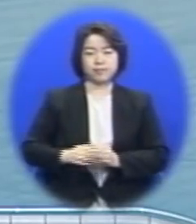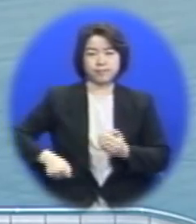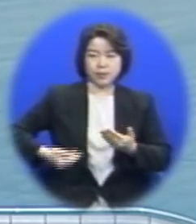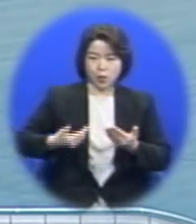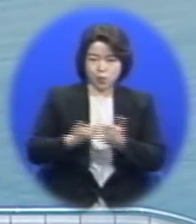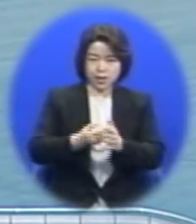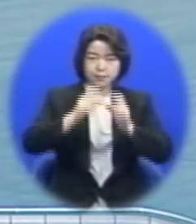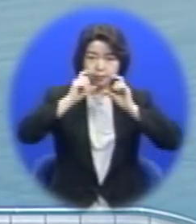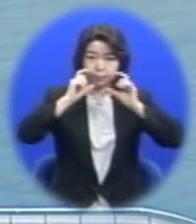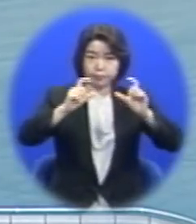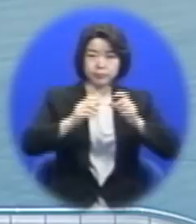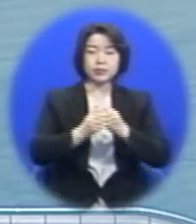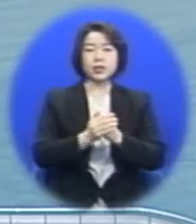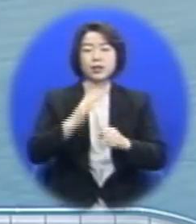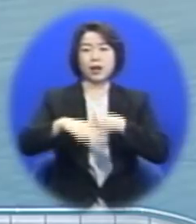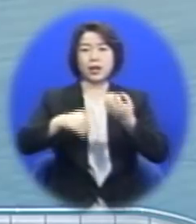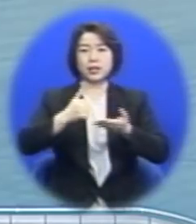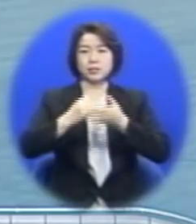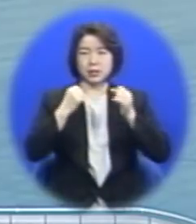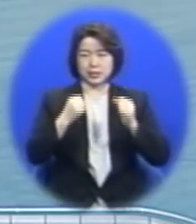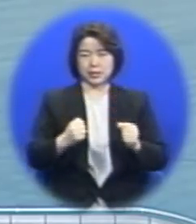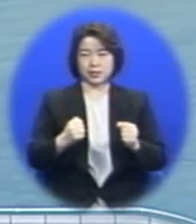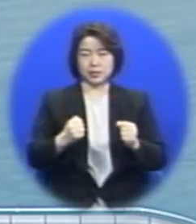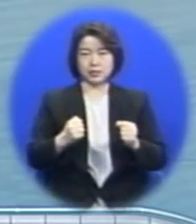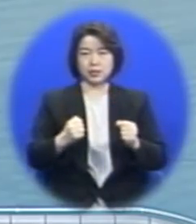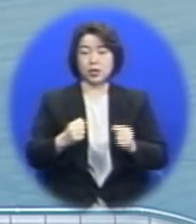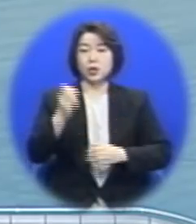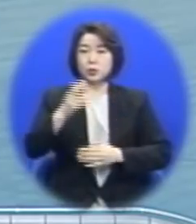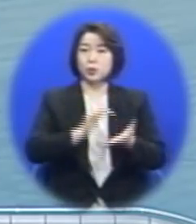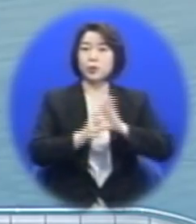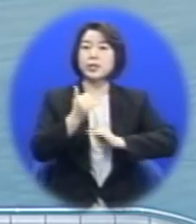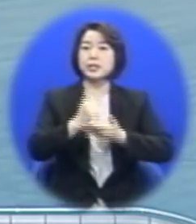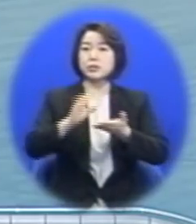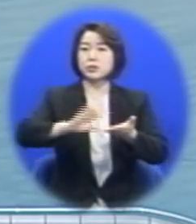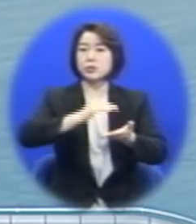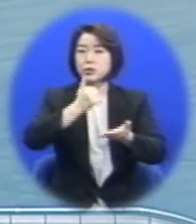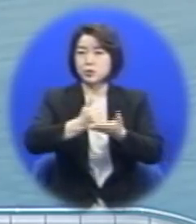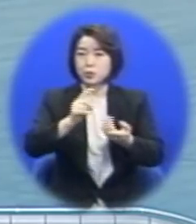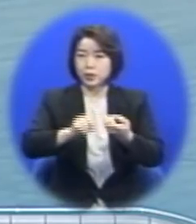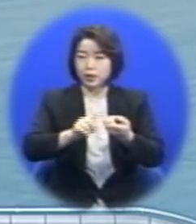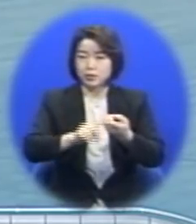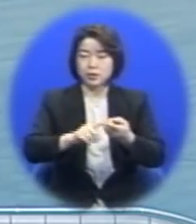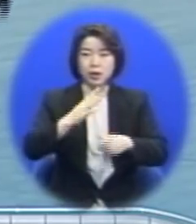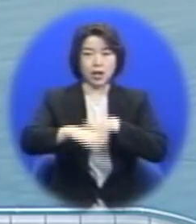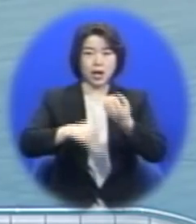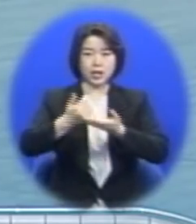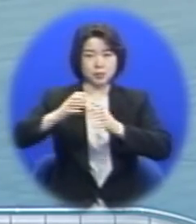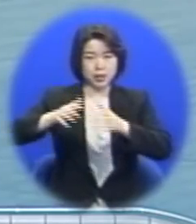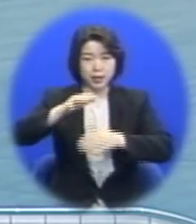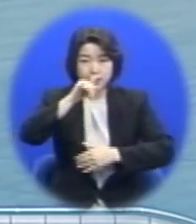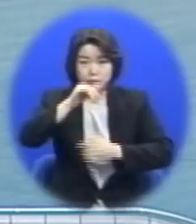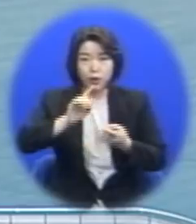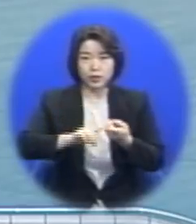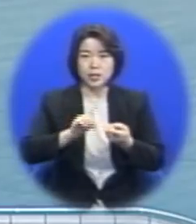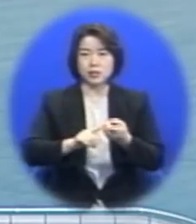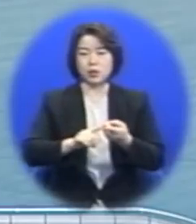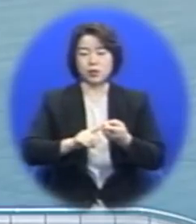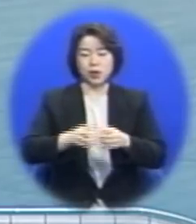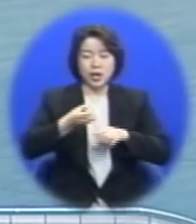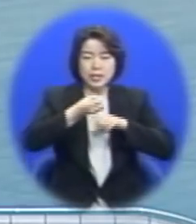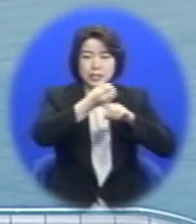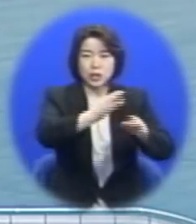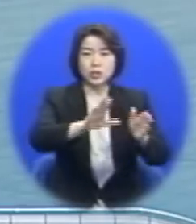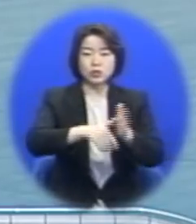회개를 선포하고 하나님이 계신 것을 그리고 예수님이 그리스도신 것을 하나님의 나라가 있음을 전해줄